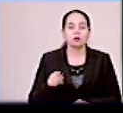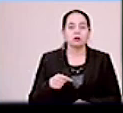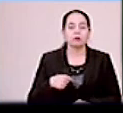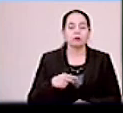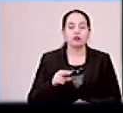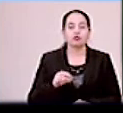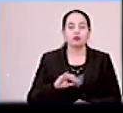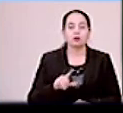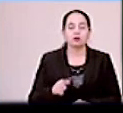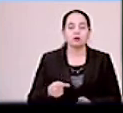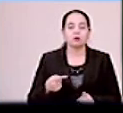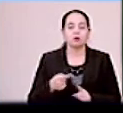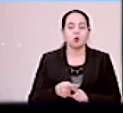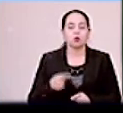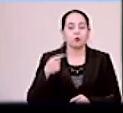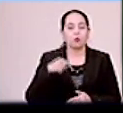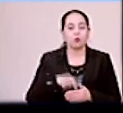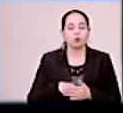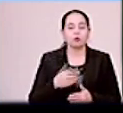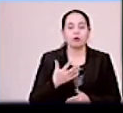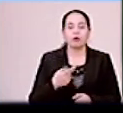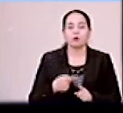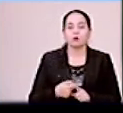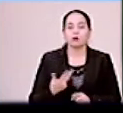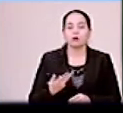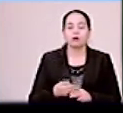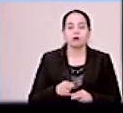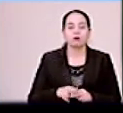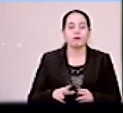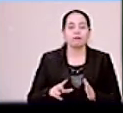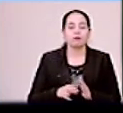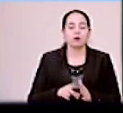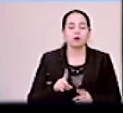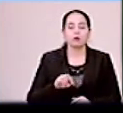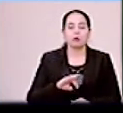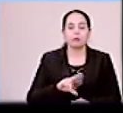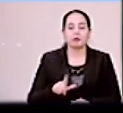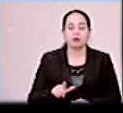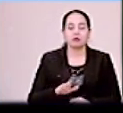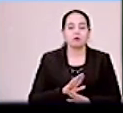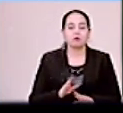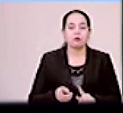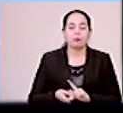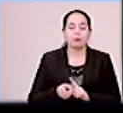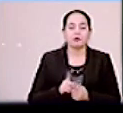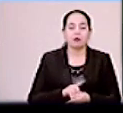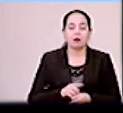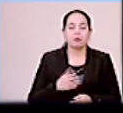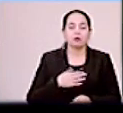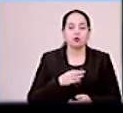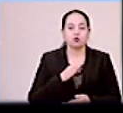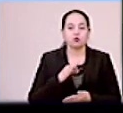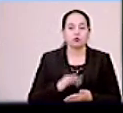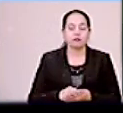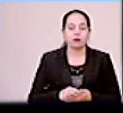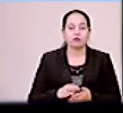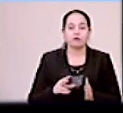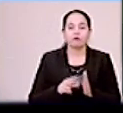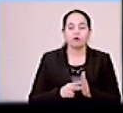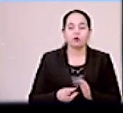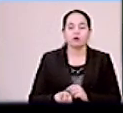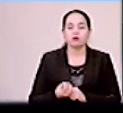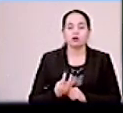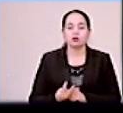мы числители сложим устно. 5 плюс 3 – это 8, а знаменатель не меняем. И наш ответ –